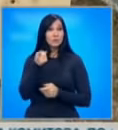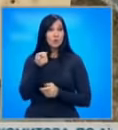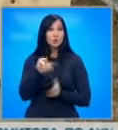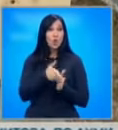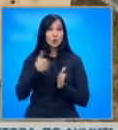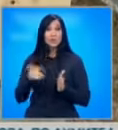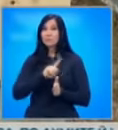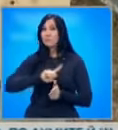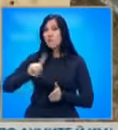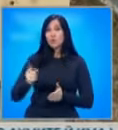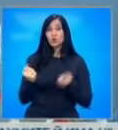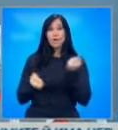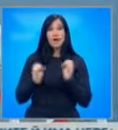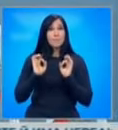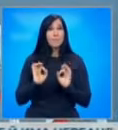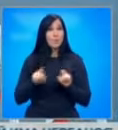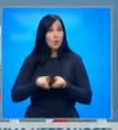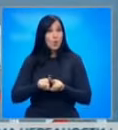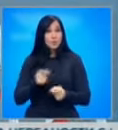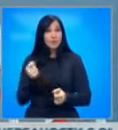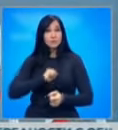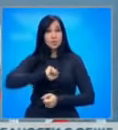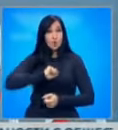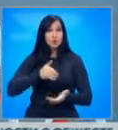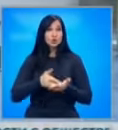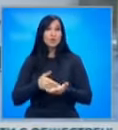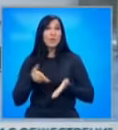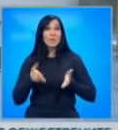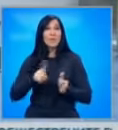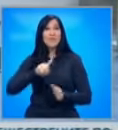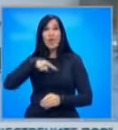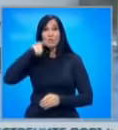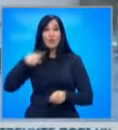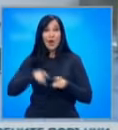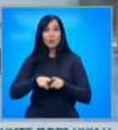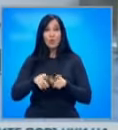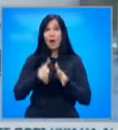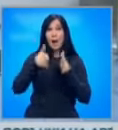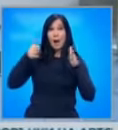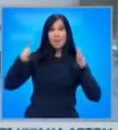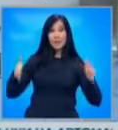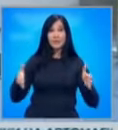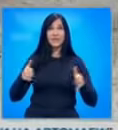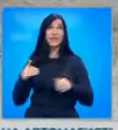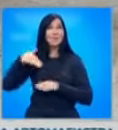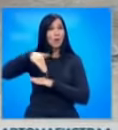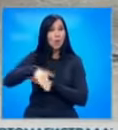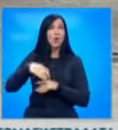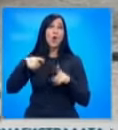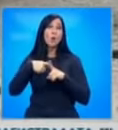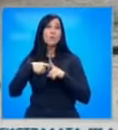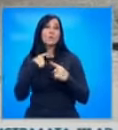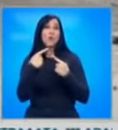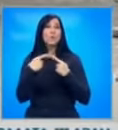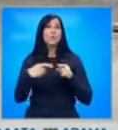участък не може да се шофира с такава скорост, защото пътя не отговаря както като габарити, така и като наклони. Комитова коментира и мантинелата, която